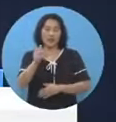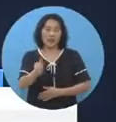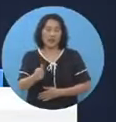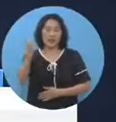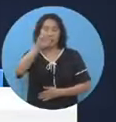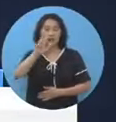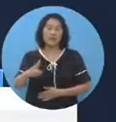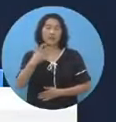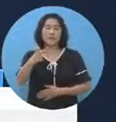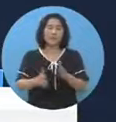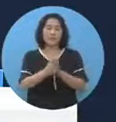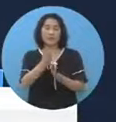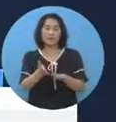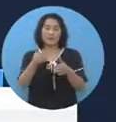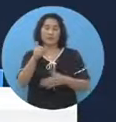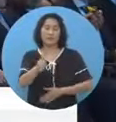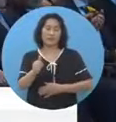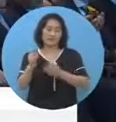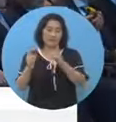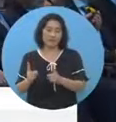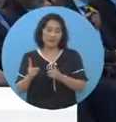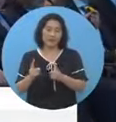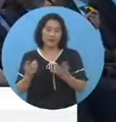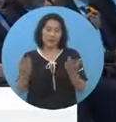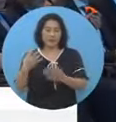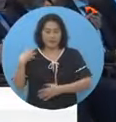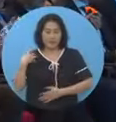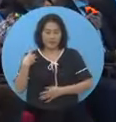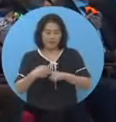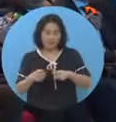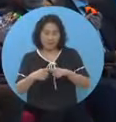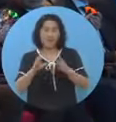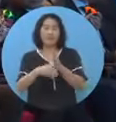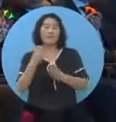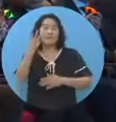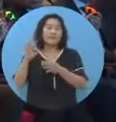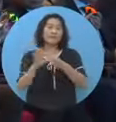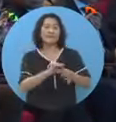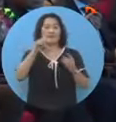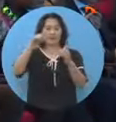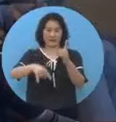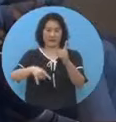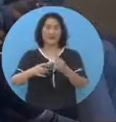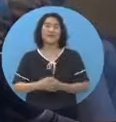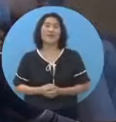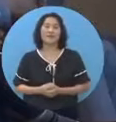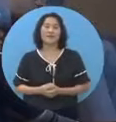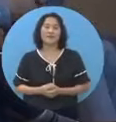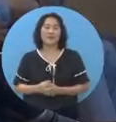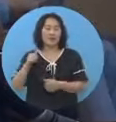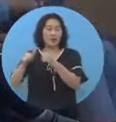김영록 전남지사가 전국 17개 시도지사를 대상으로 실시한 직무수행평가에서 3개월 연속 1위를